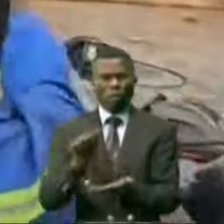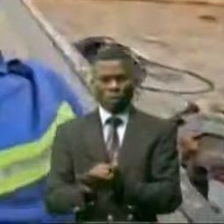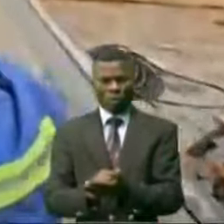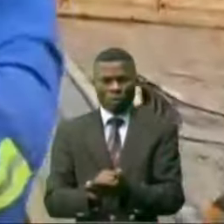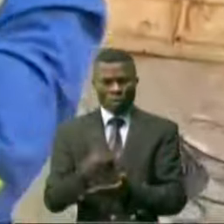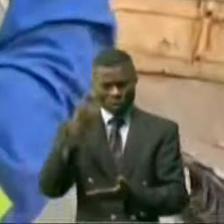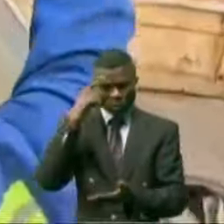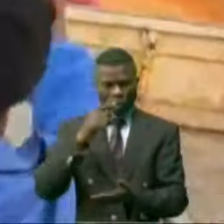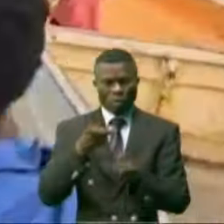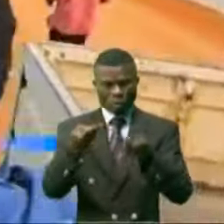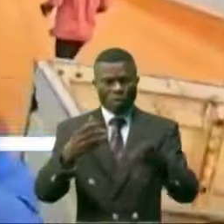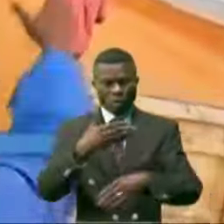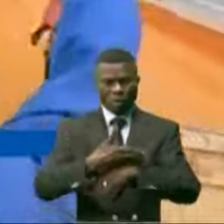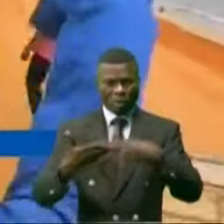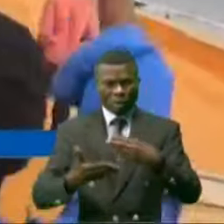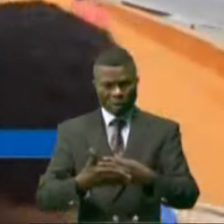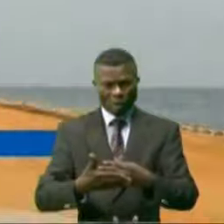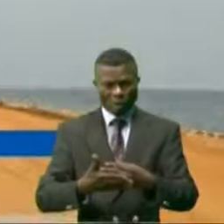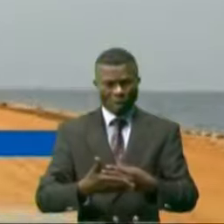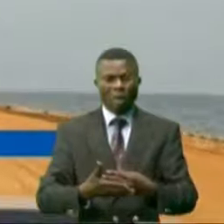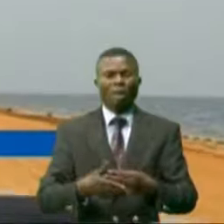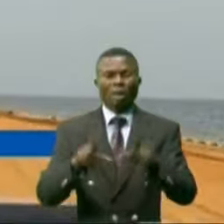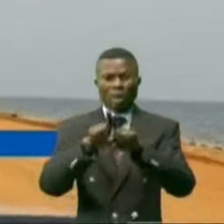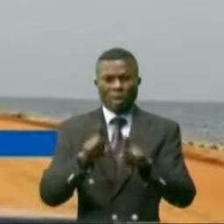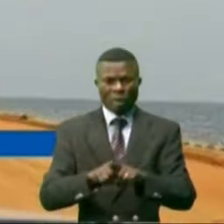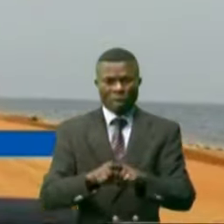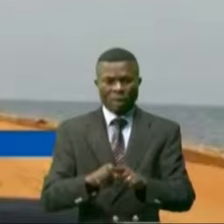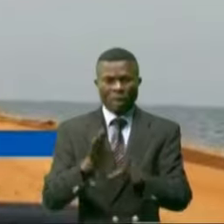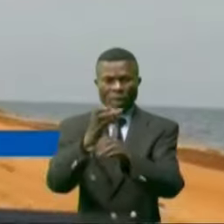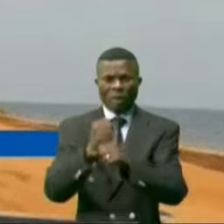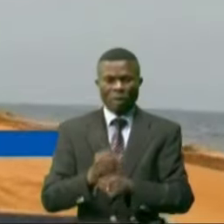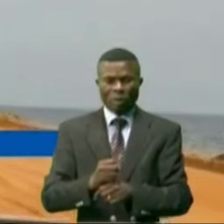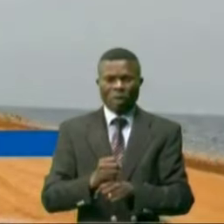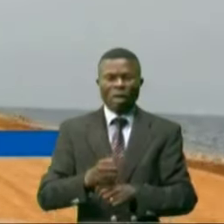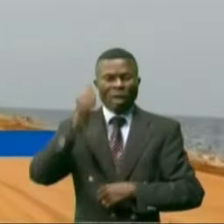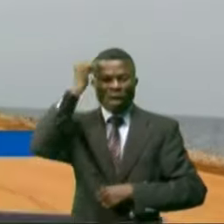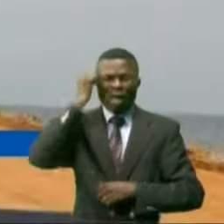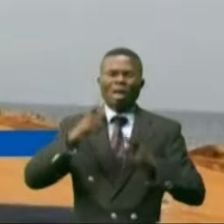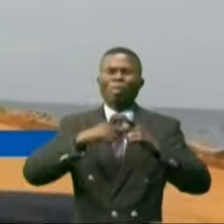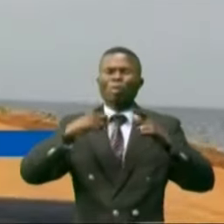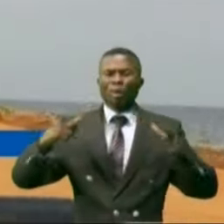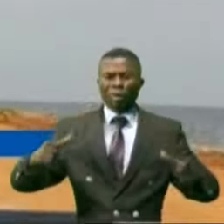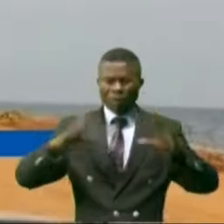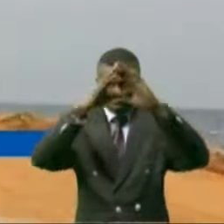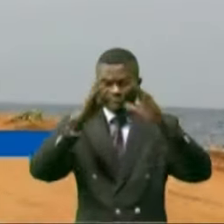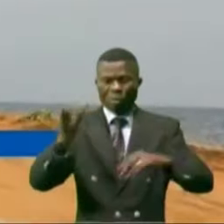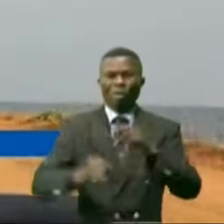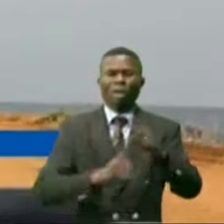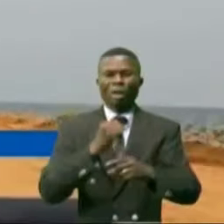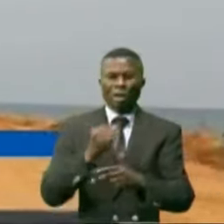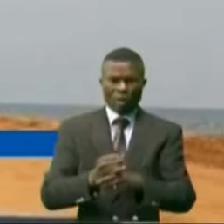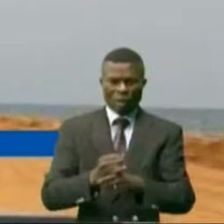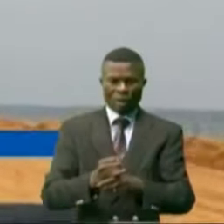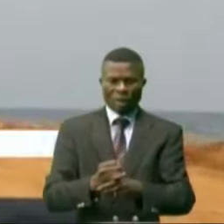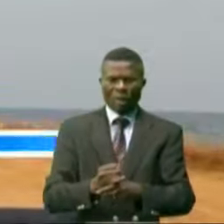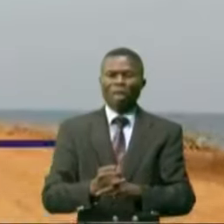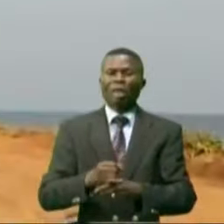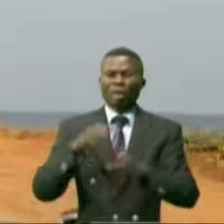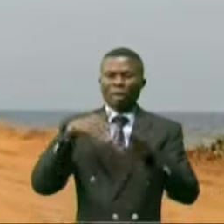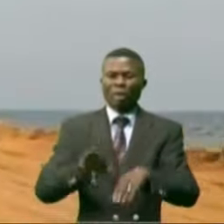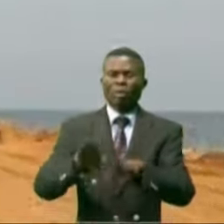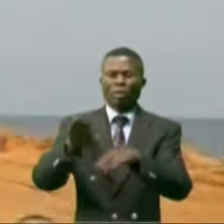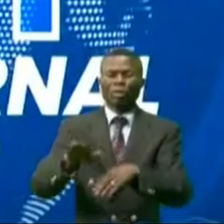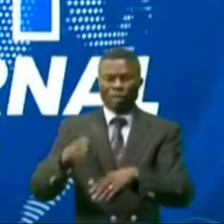pour que ce chantier offre un port à même de recevoir les paquebots et autres bâtiments internationaux en mouvement sur les océans.